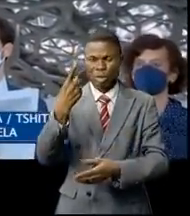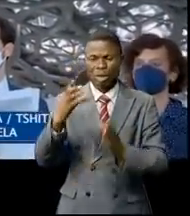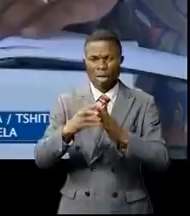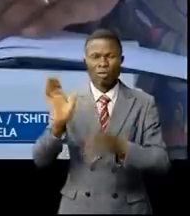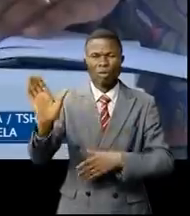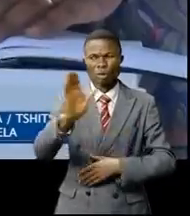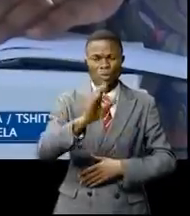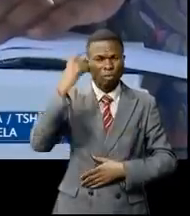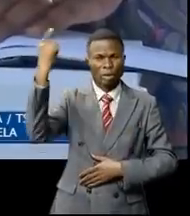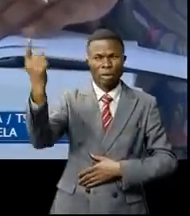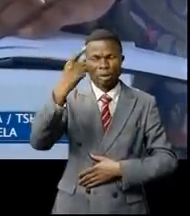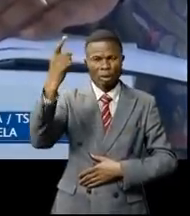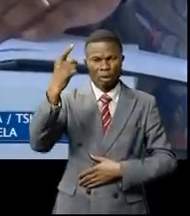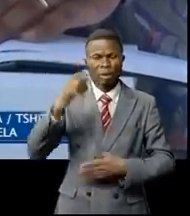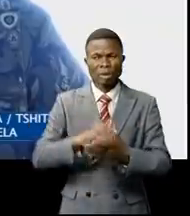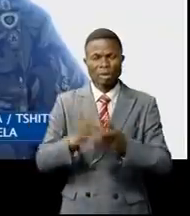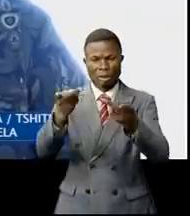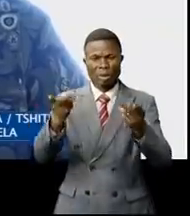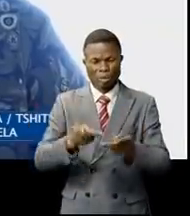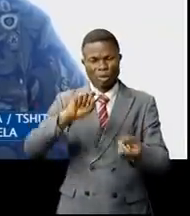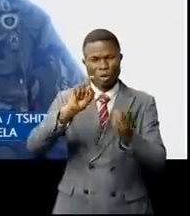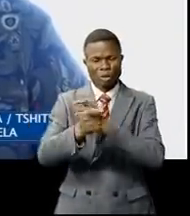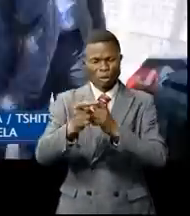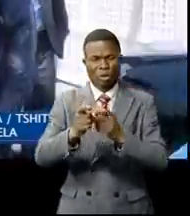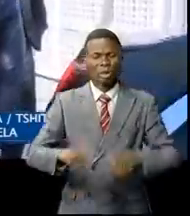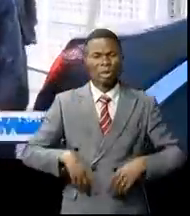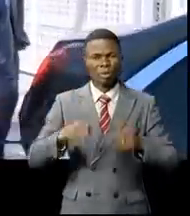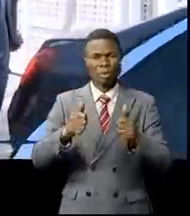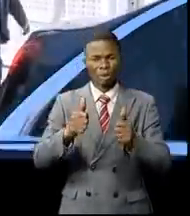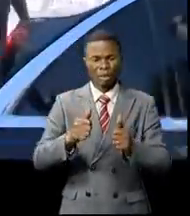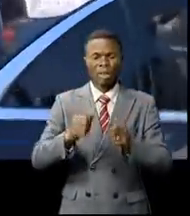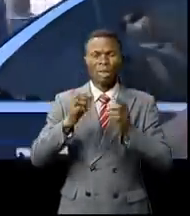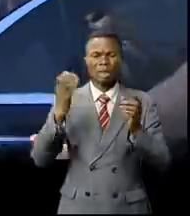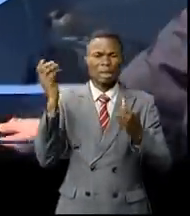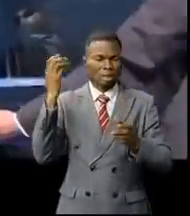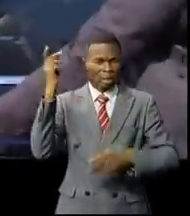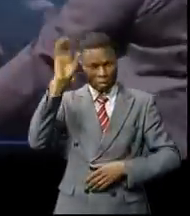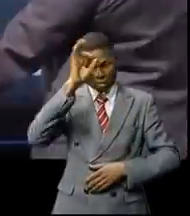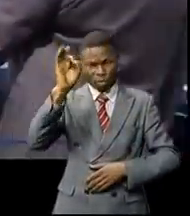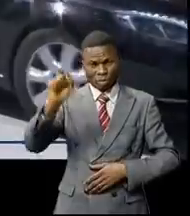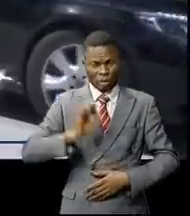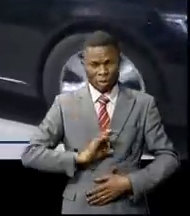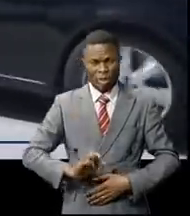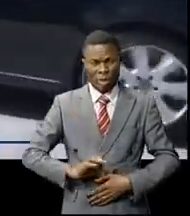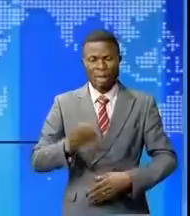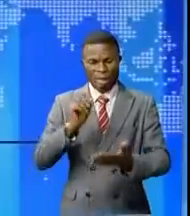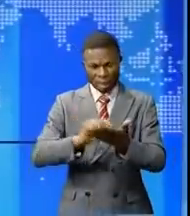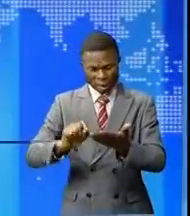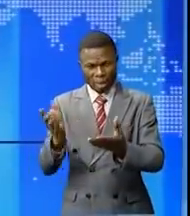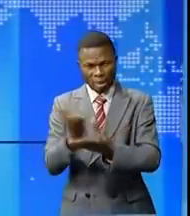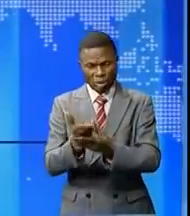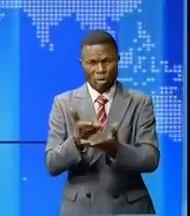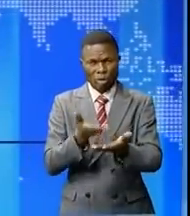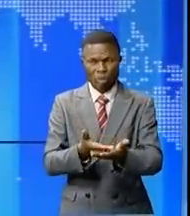l'humanité est un véritable carrefour des civilisations at il déclaré dans le livre d'or du musée du louvre d'abu dhabi